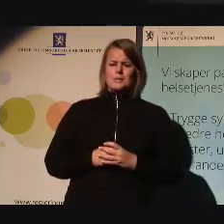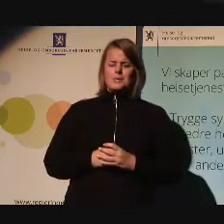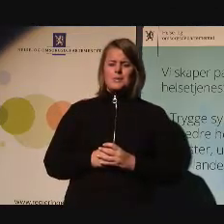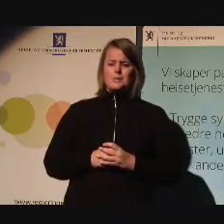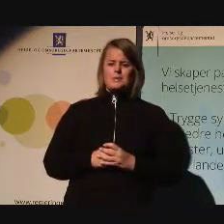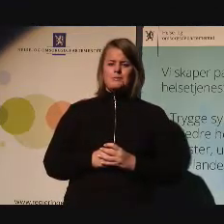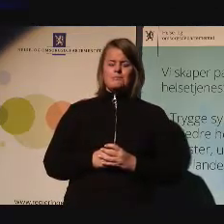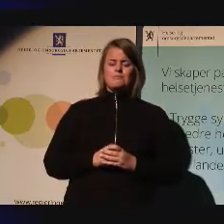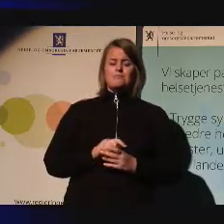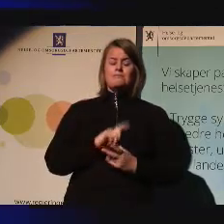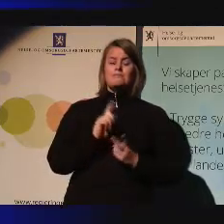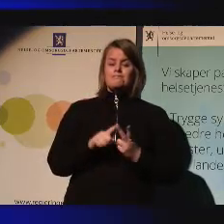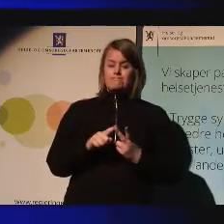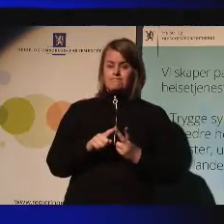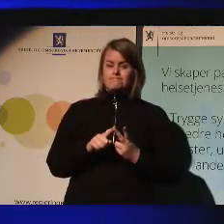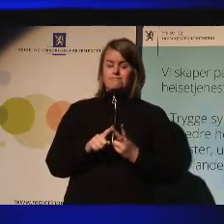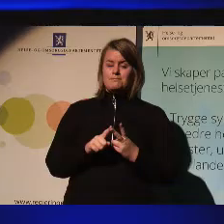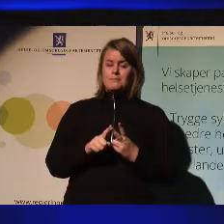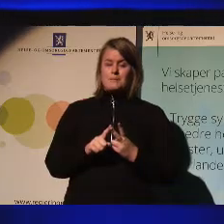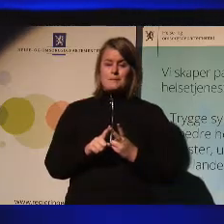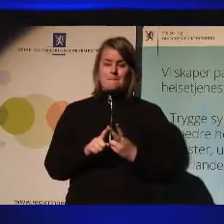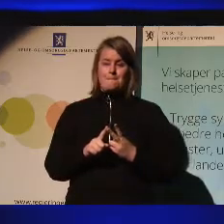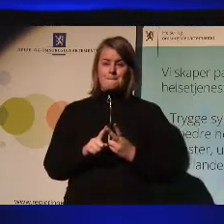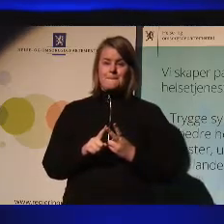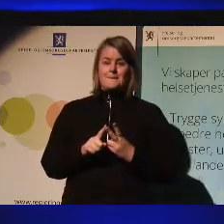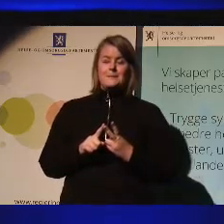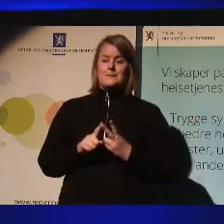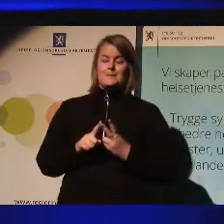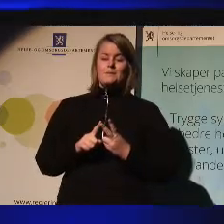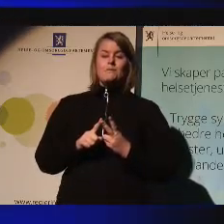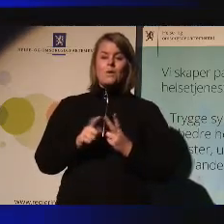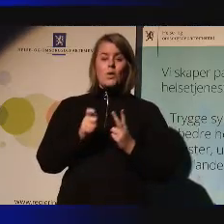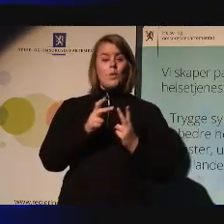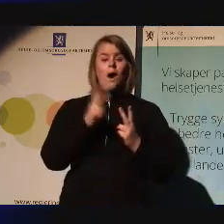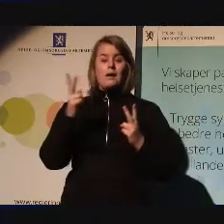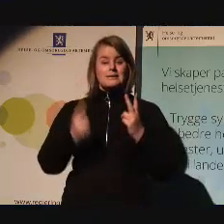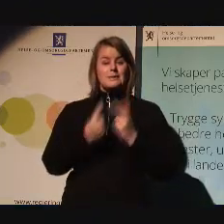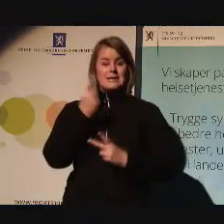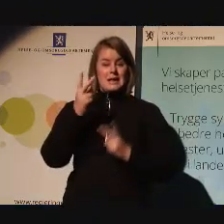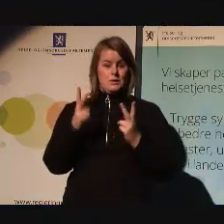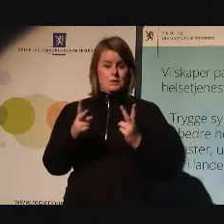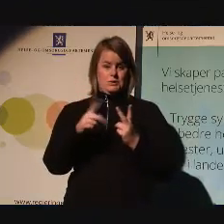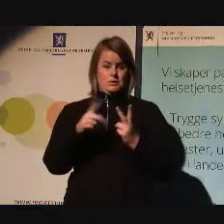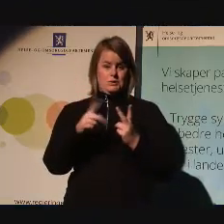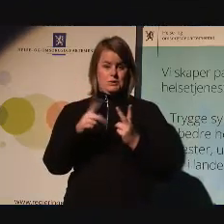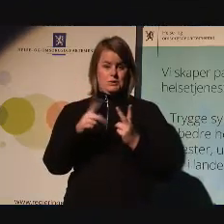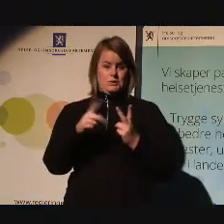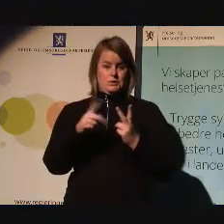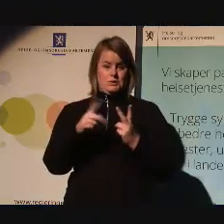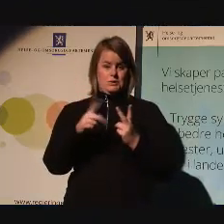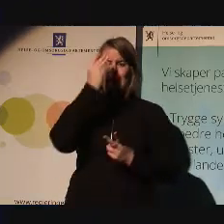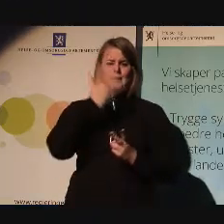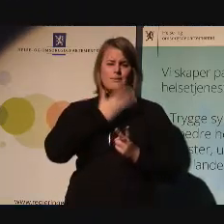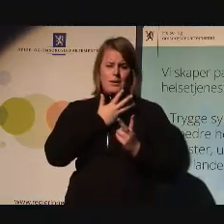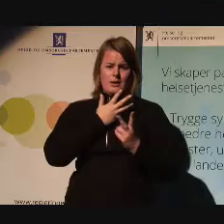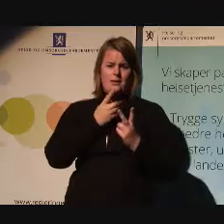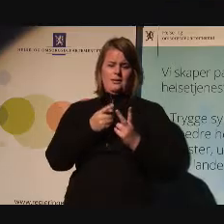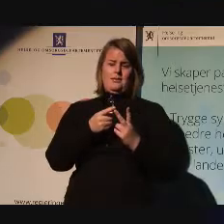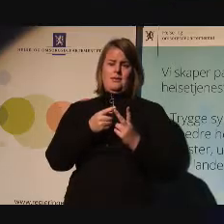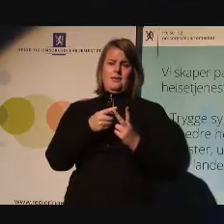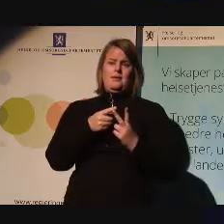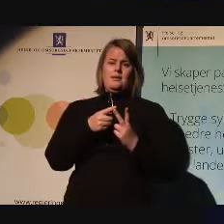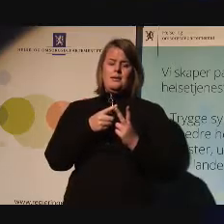Det andre i dette som jeg synes er spesielt, og som jeg har lært mye av, det er hvordan